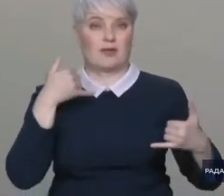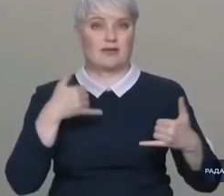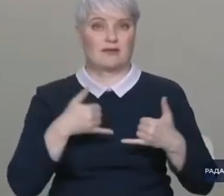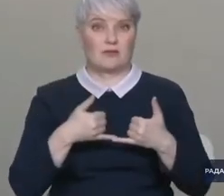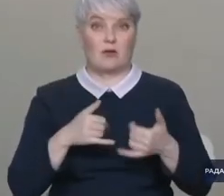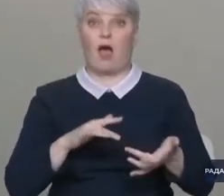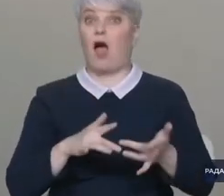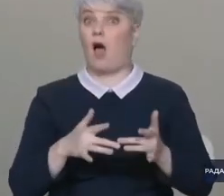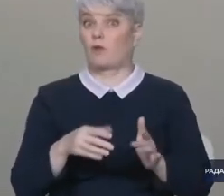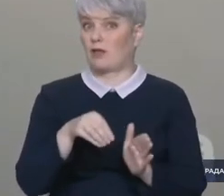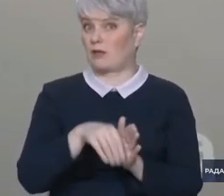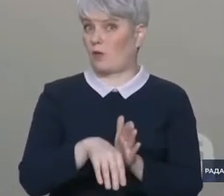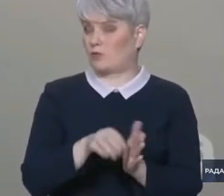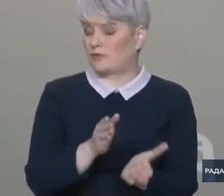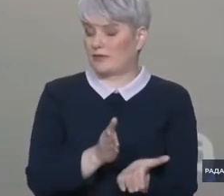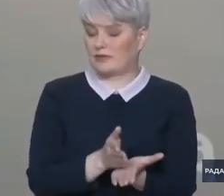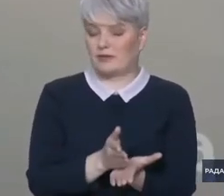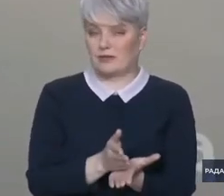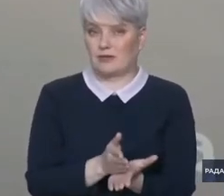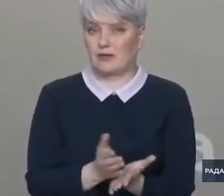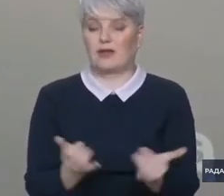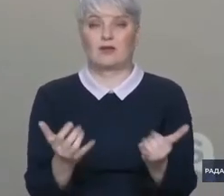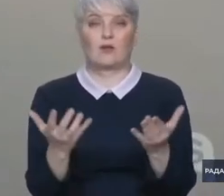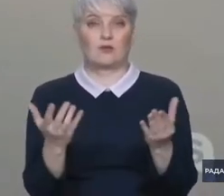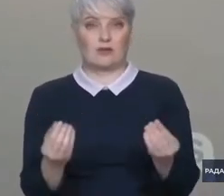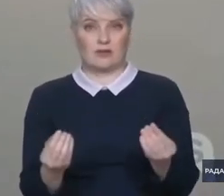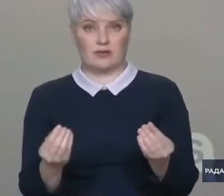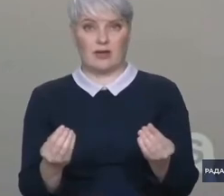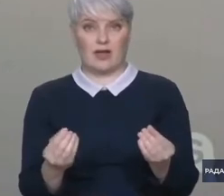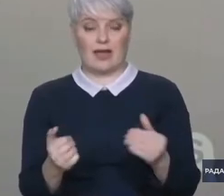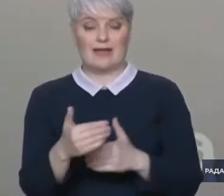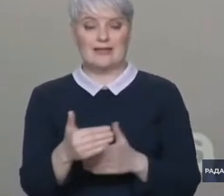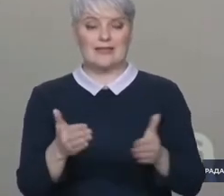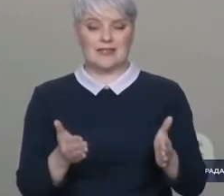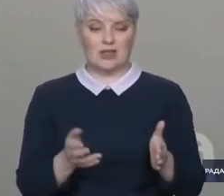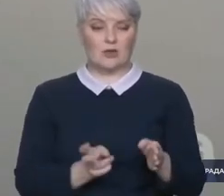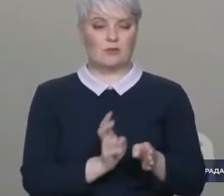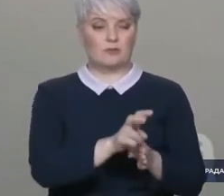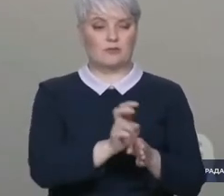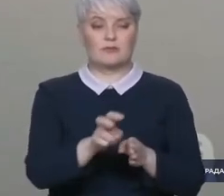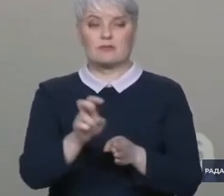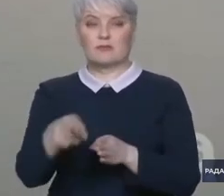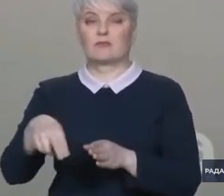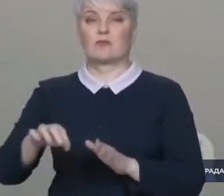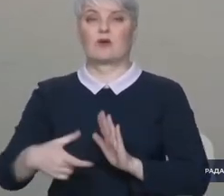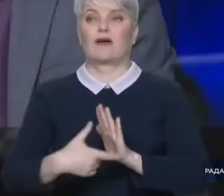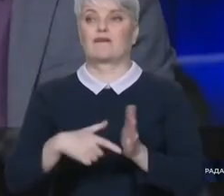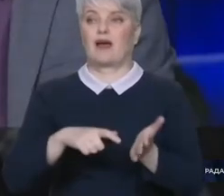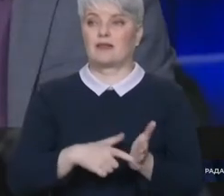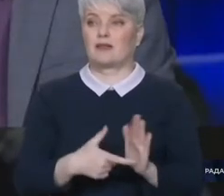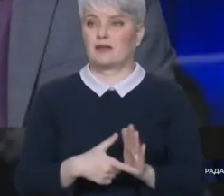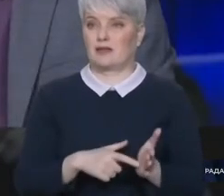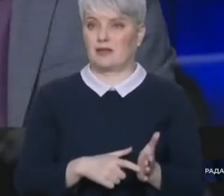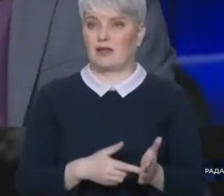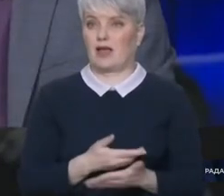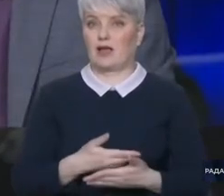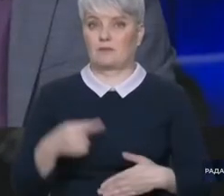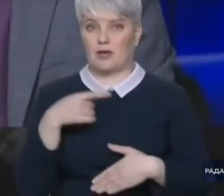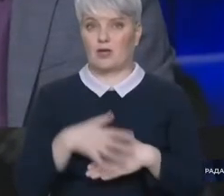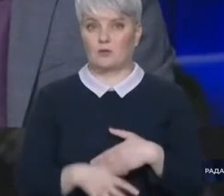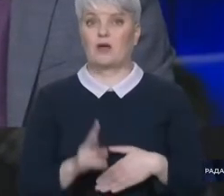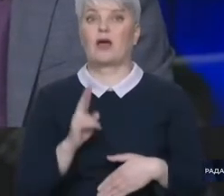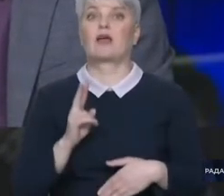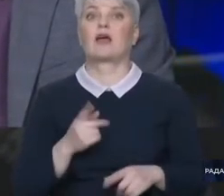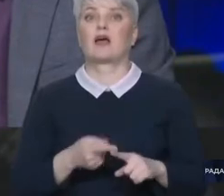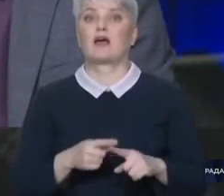але онлайн-голосування. З сьогоднішнього дня вони зі скринками починають ходити по квартирах. Але ж ми розуміємо, яке це